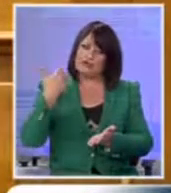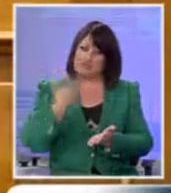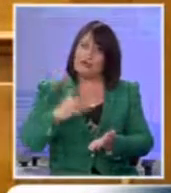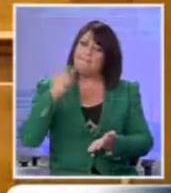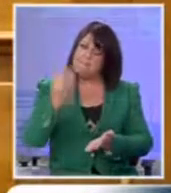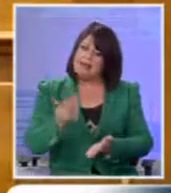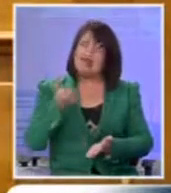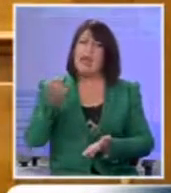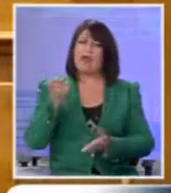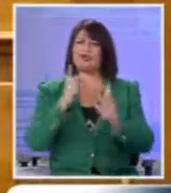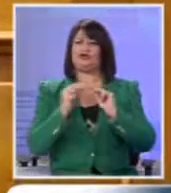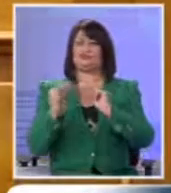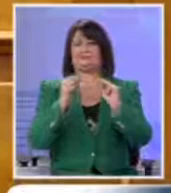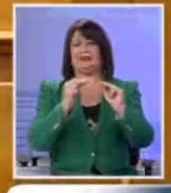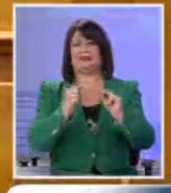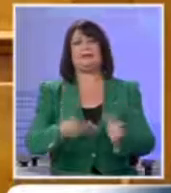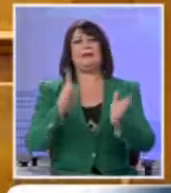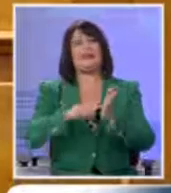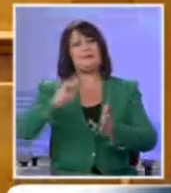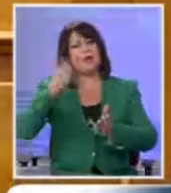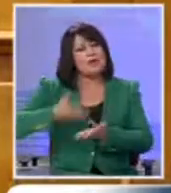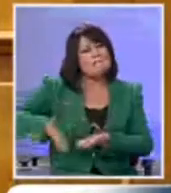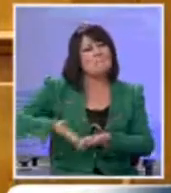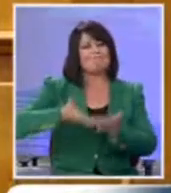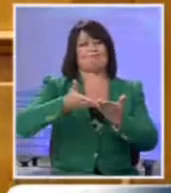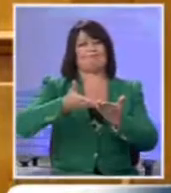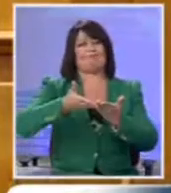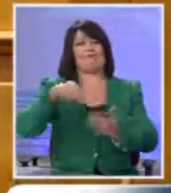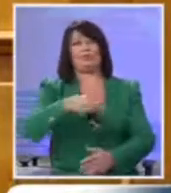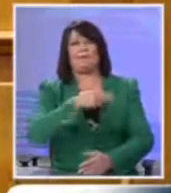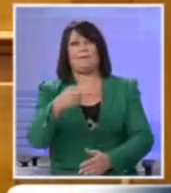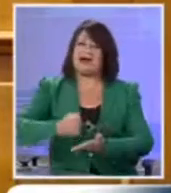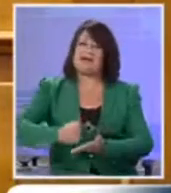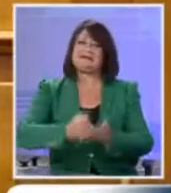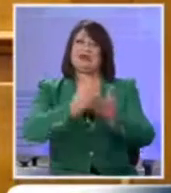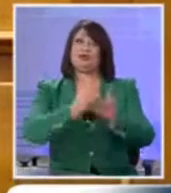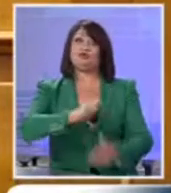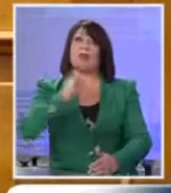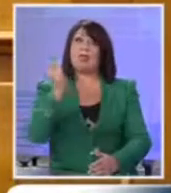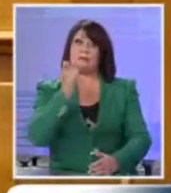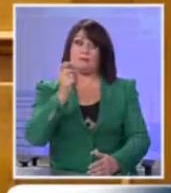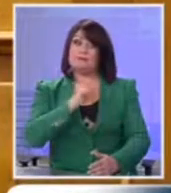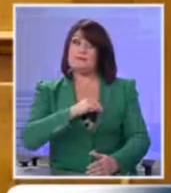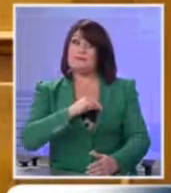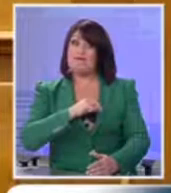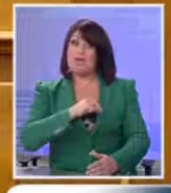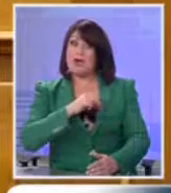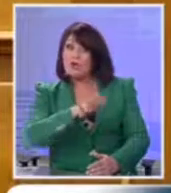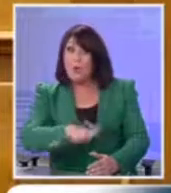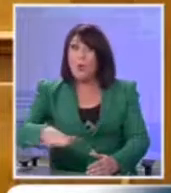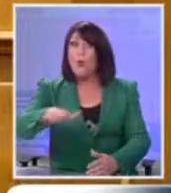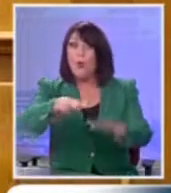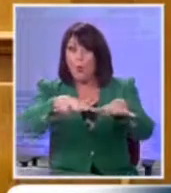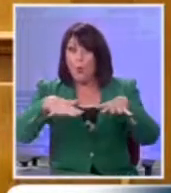αξιολόγηση και σε αυτό πρέπει να βάλουμε πλάτη όλοι μας. Είναι εθνικό συμφέρον από όλες τις πτέρυγες